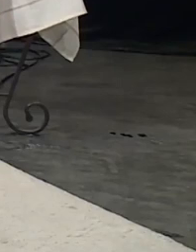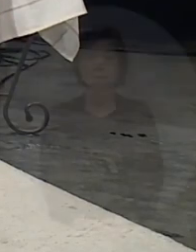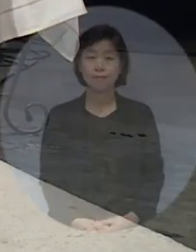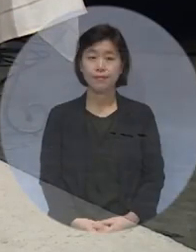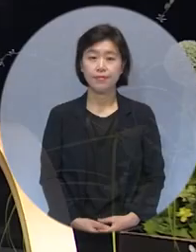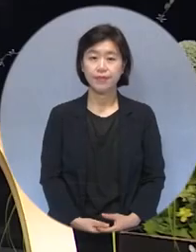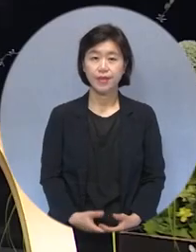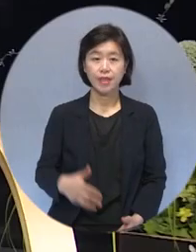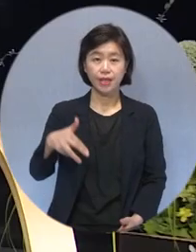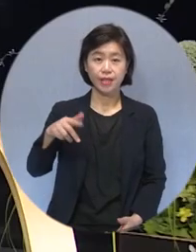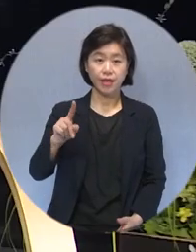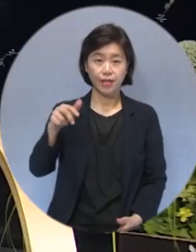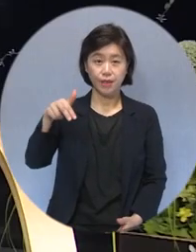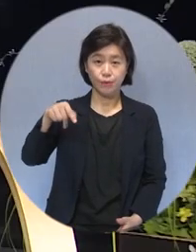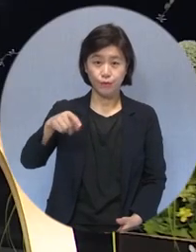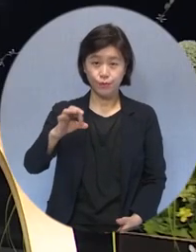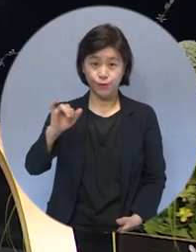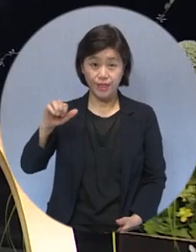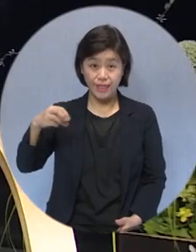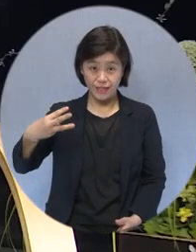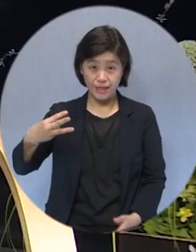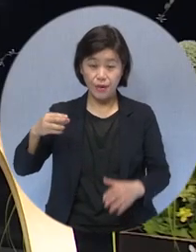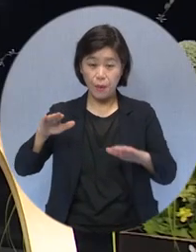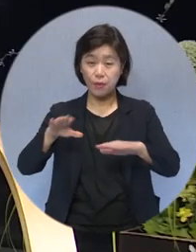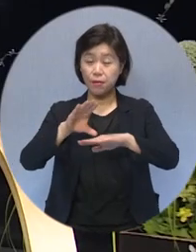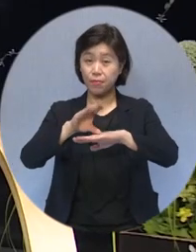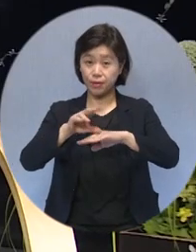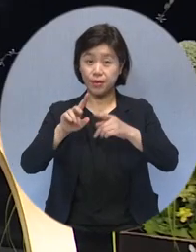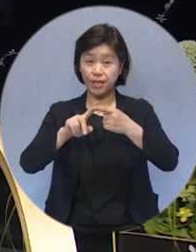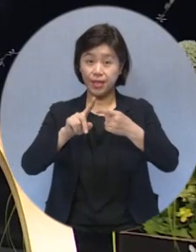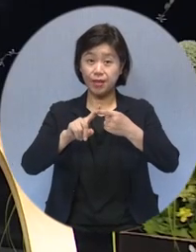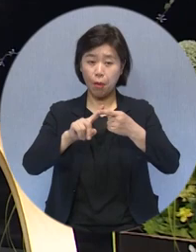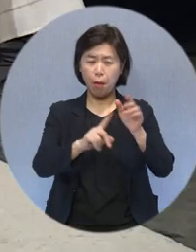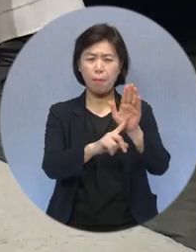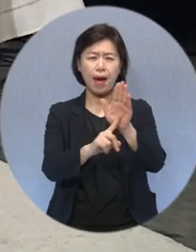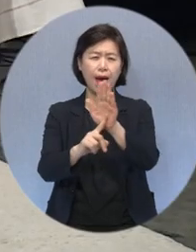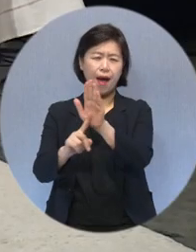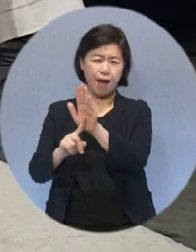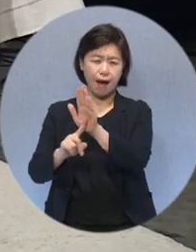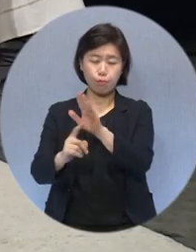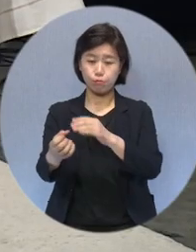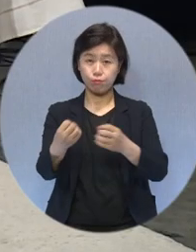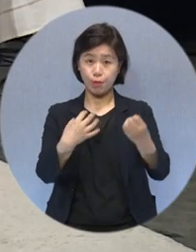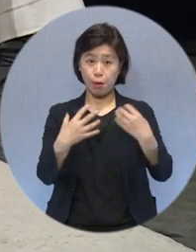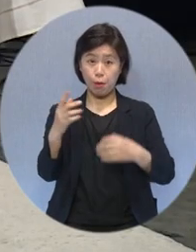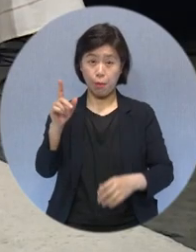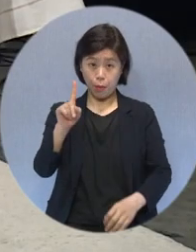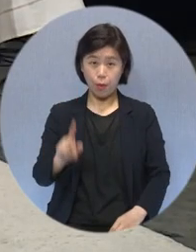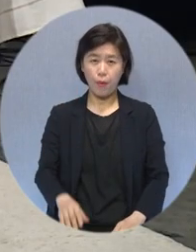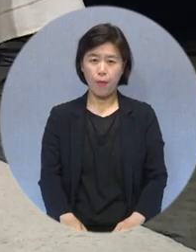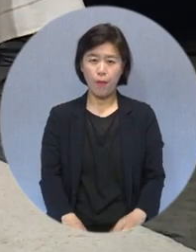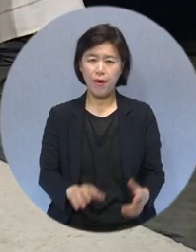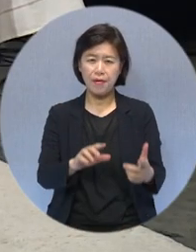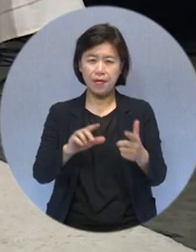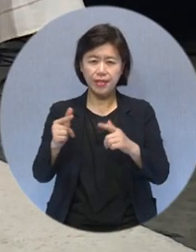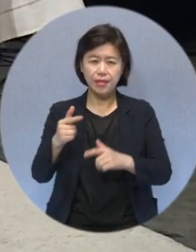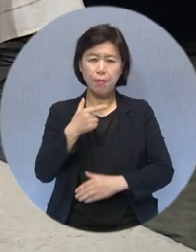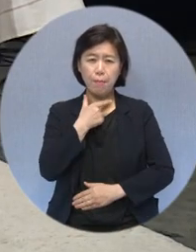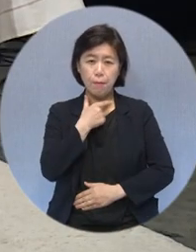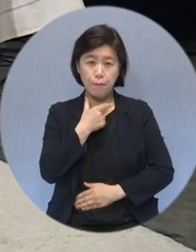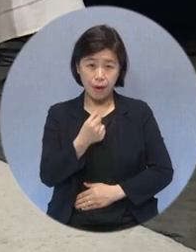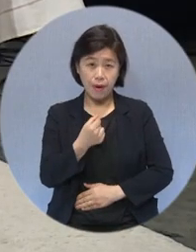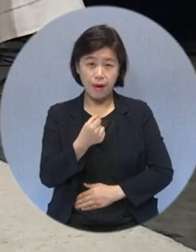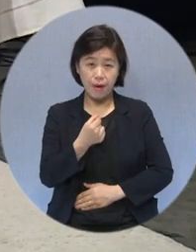자율과 동행 시간을 여기저기 알렸더니 여러분께서 말씀하십니다. 기대와 조언의 말씀을 다짐으로